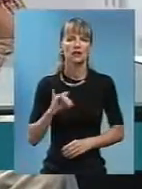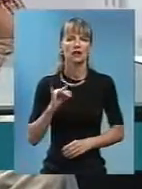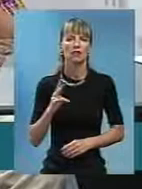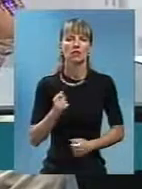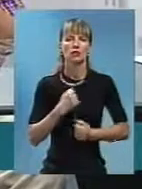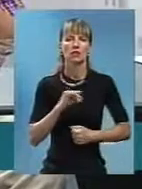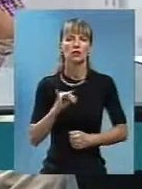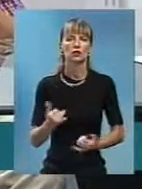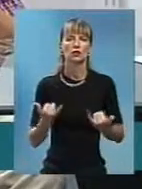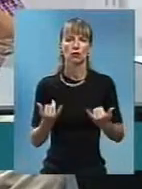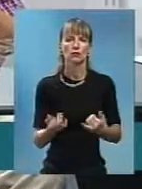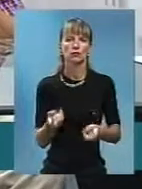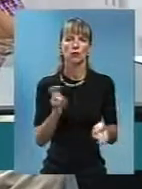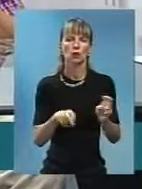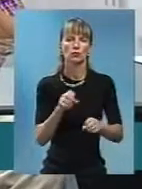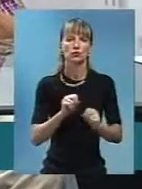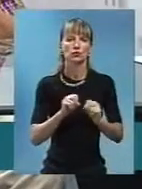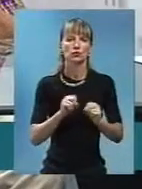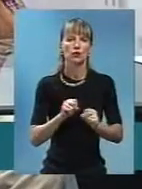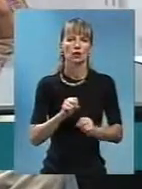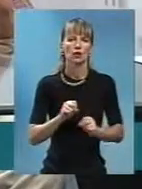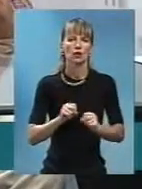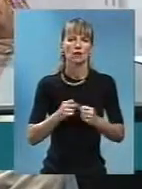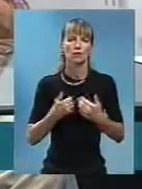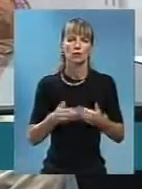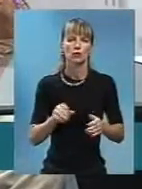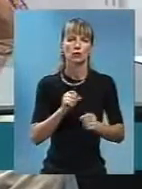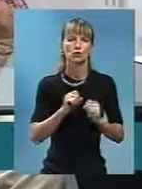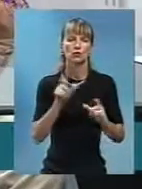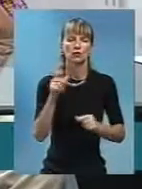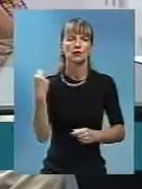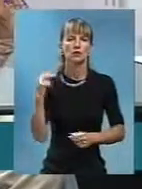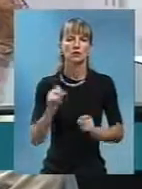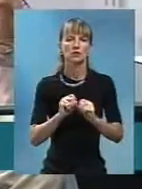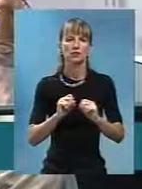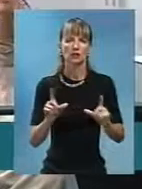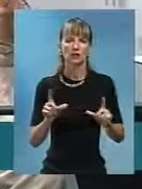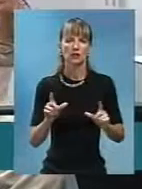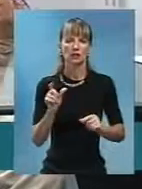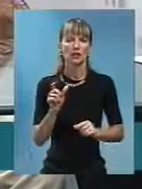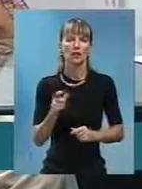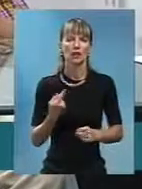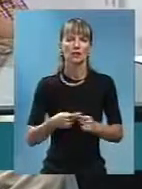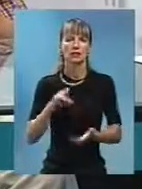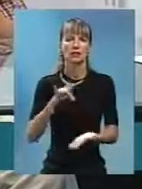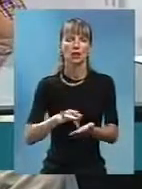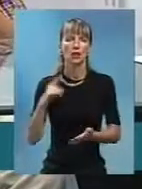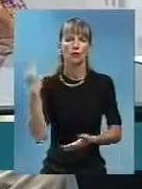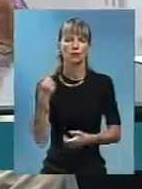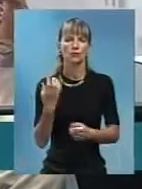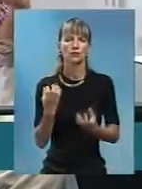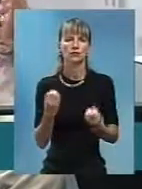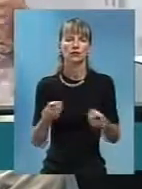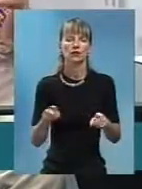на жаль, і сьогодні приходять школярі запорізьких шкіл Ну, це ж центр області, та ще